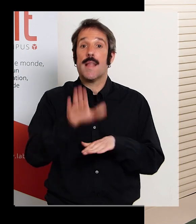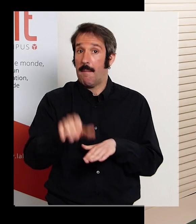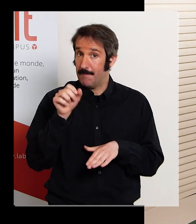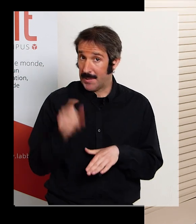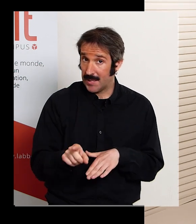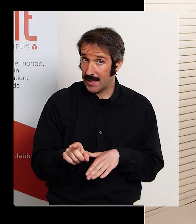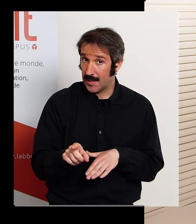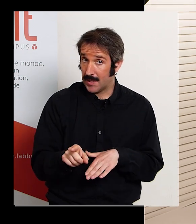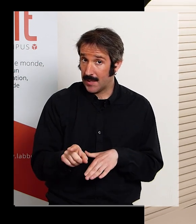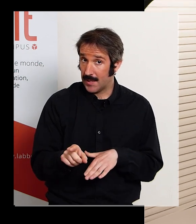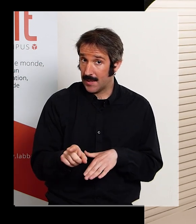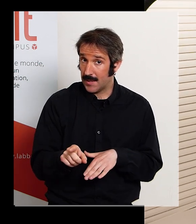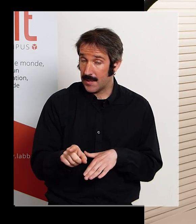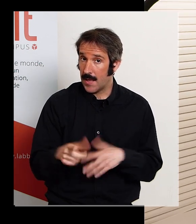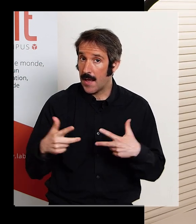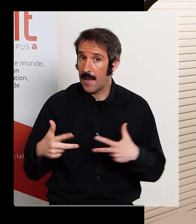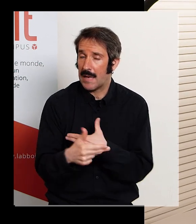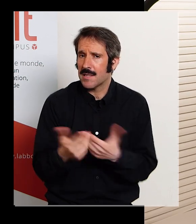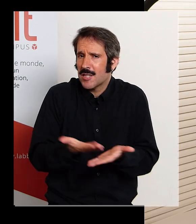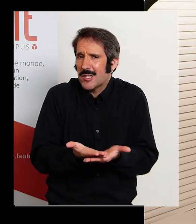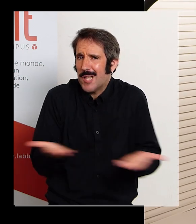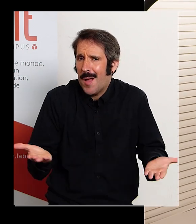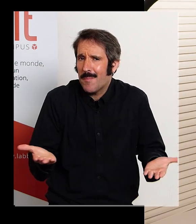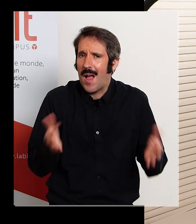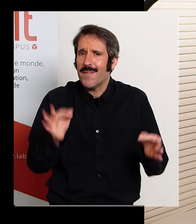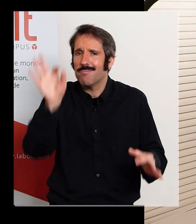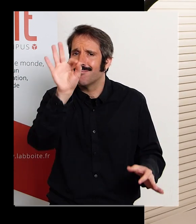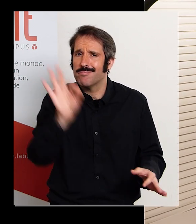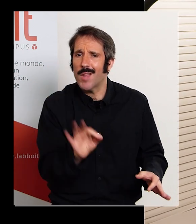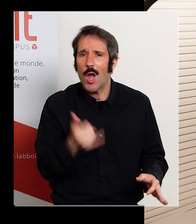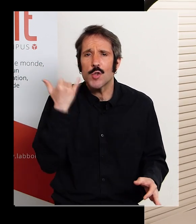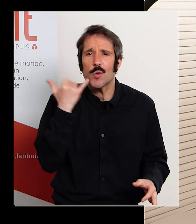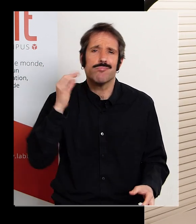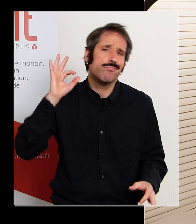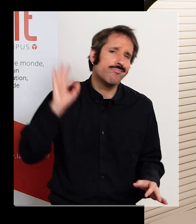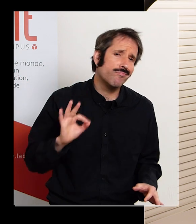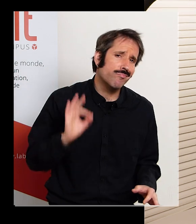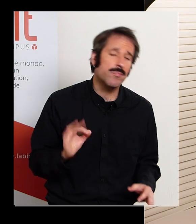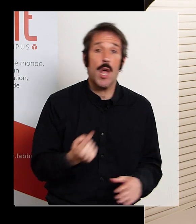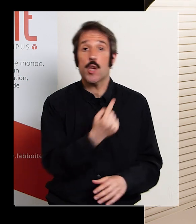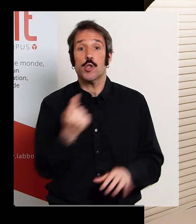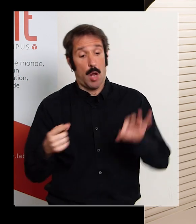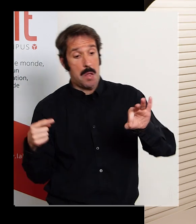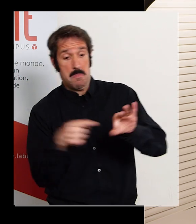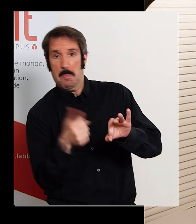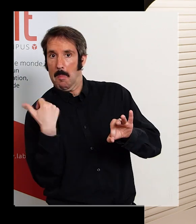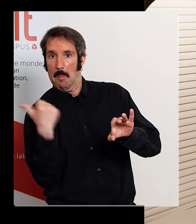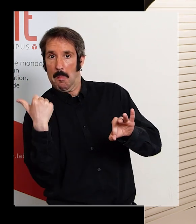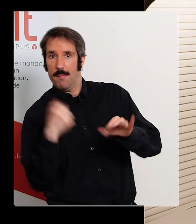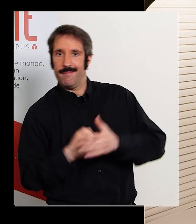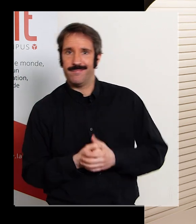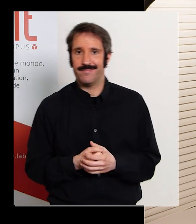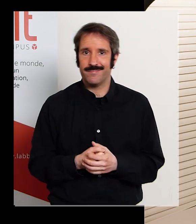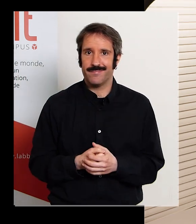Mais dès cette étape-là, nous arrivons dans une phase plutôt simple pour le chemin jaune. En effet, il n'y a qu'un anneau